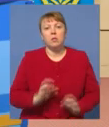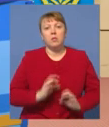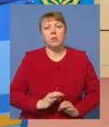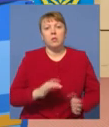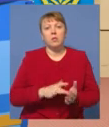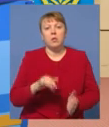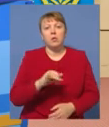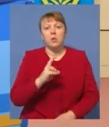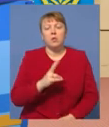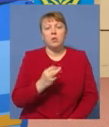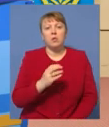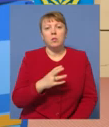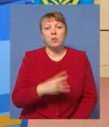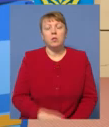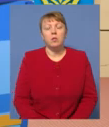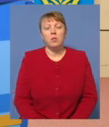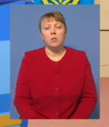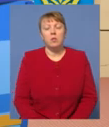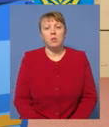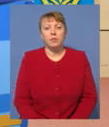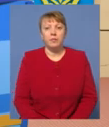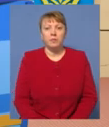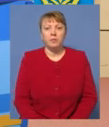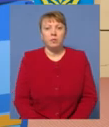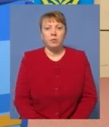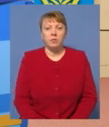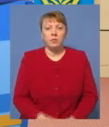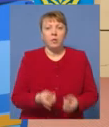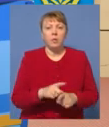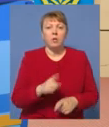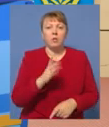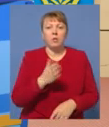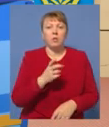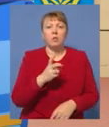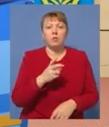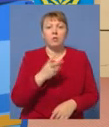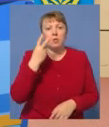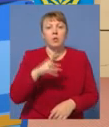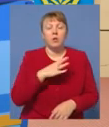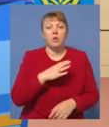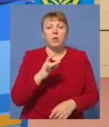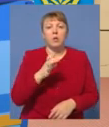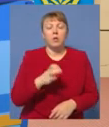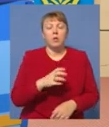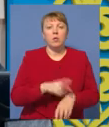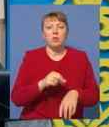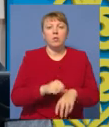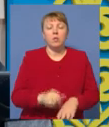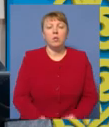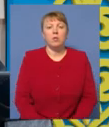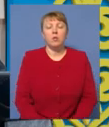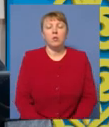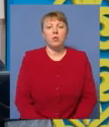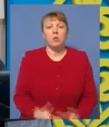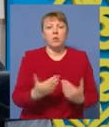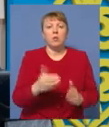города Уральска Амирбек Тлеулиев, и будем мы говорить о том, что изменит трехзвенная модель уголовного процесса. Мы всегда